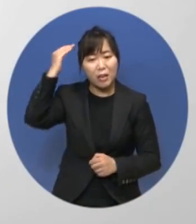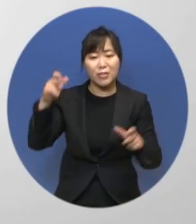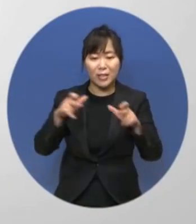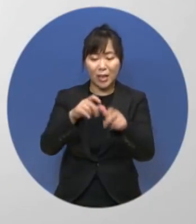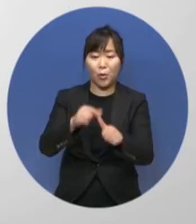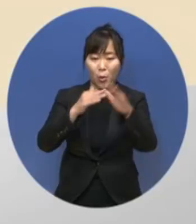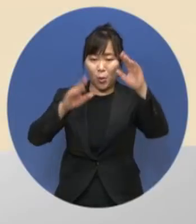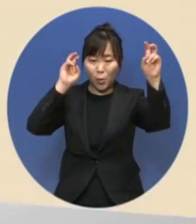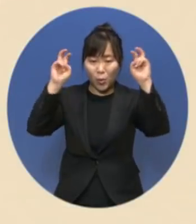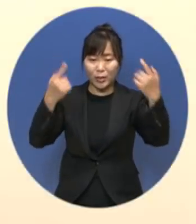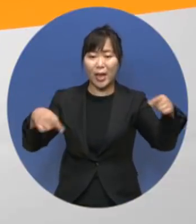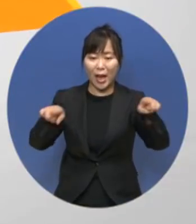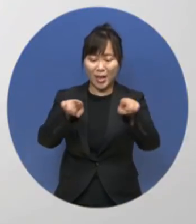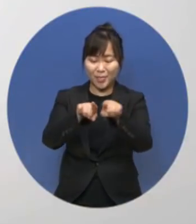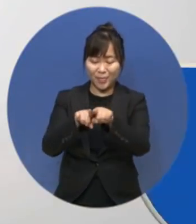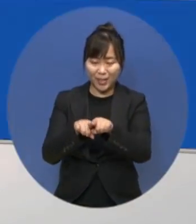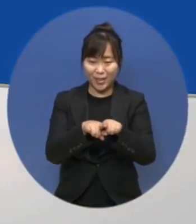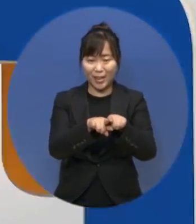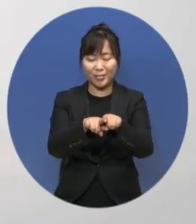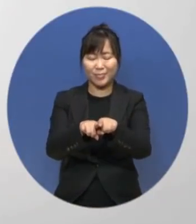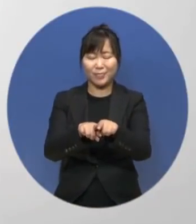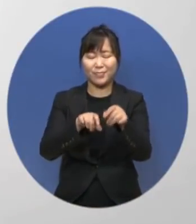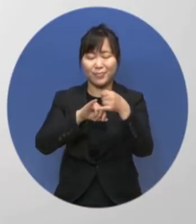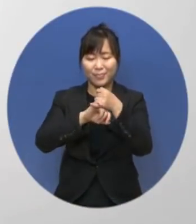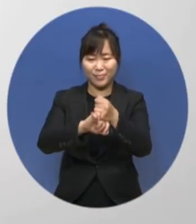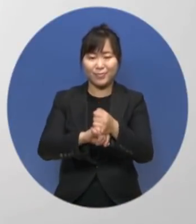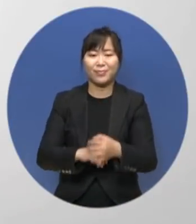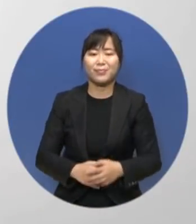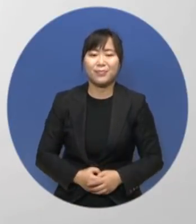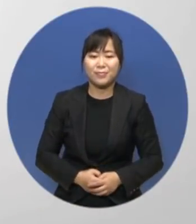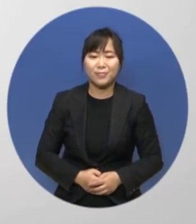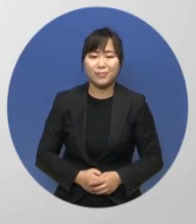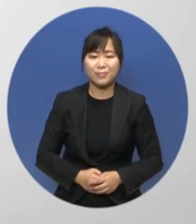한국장애인 고용공단이 함께 만들어 가겠습니다.